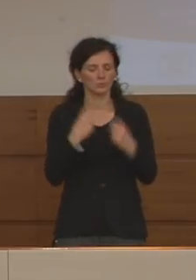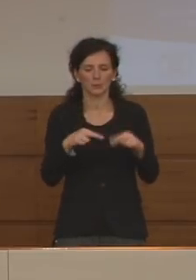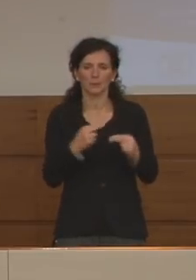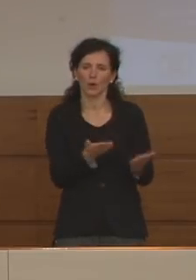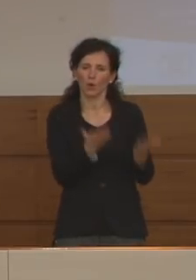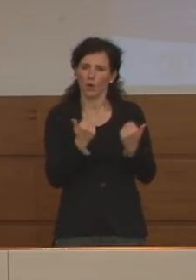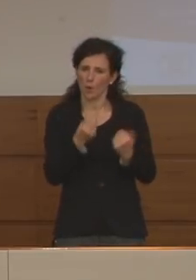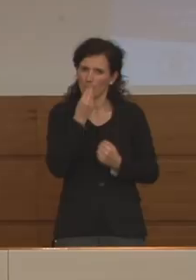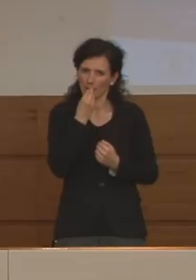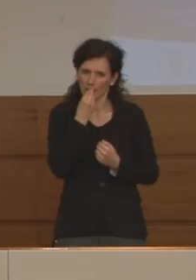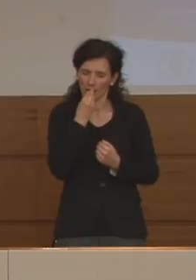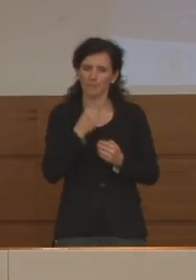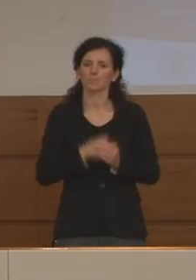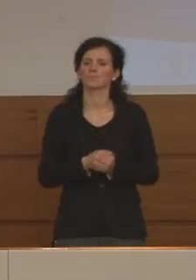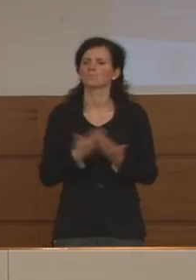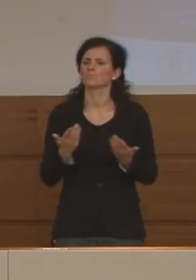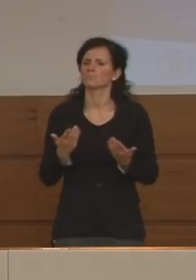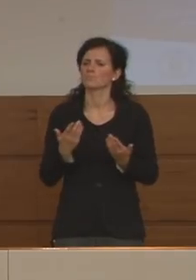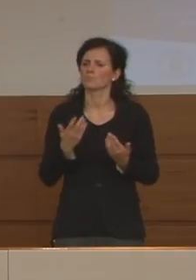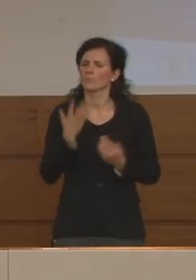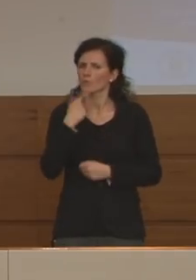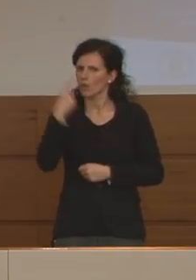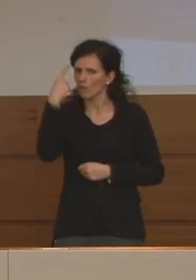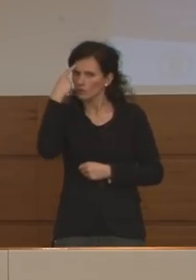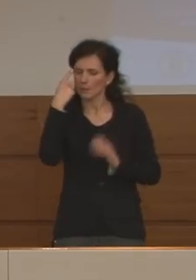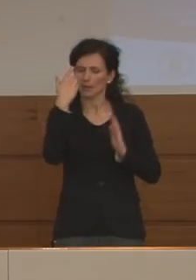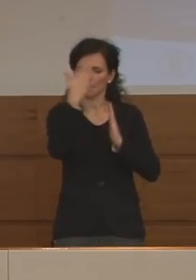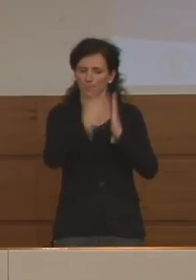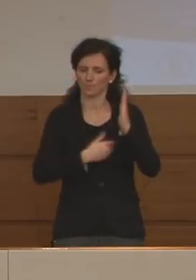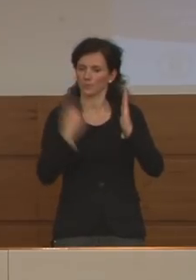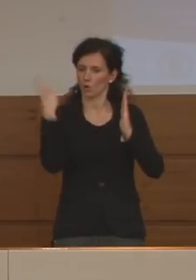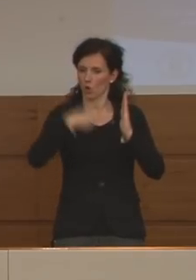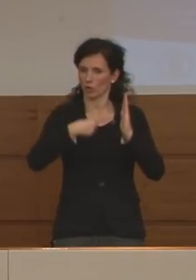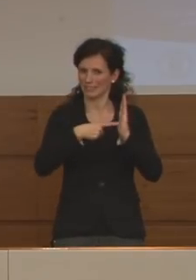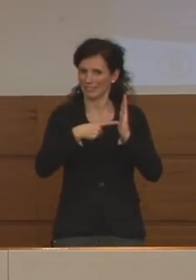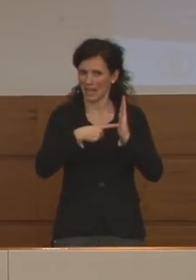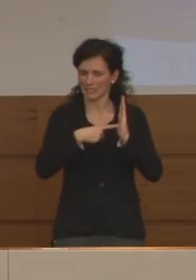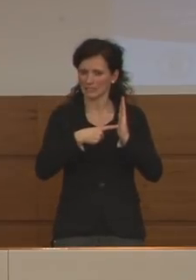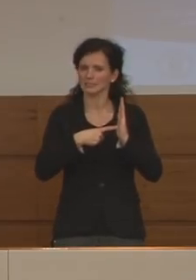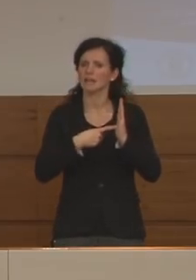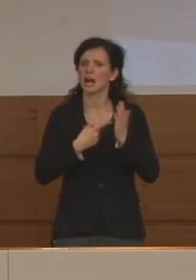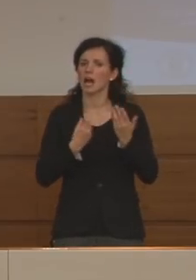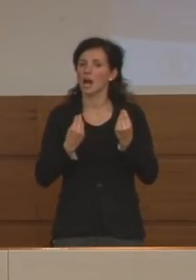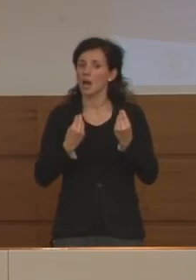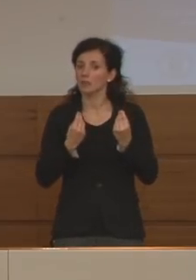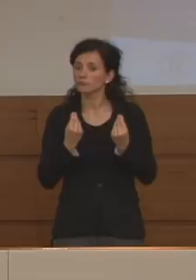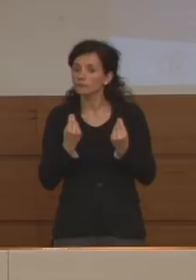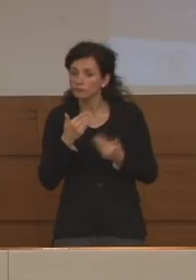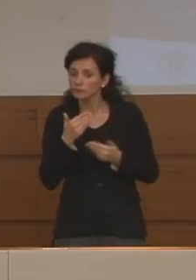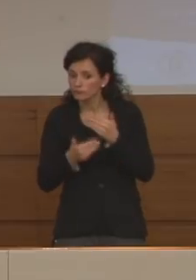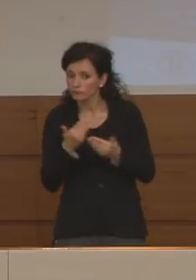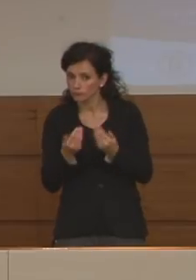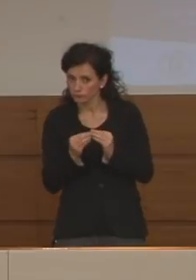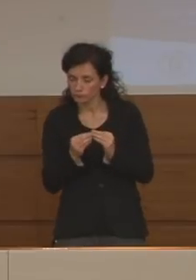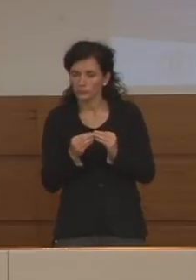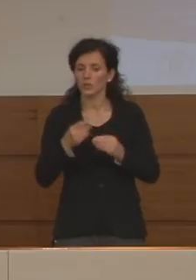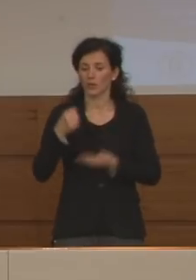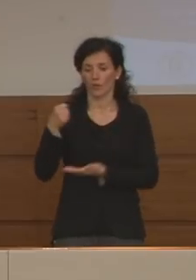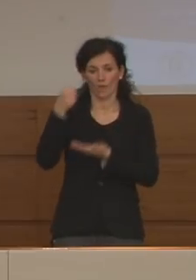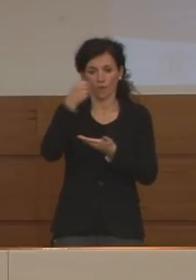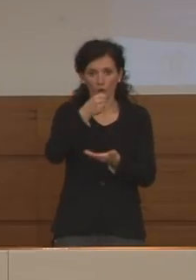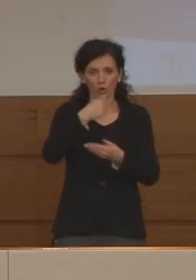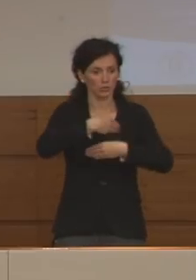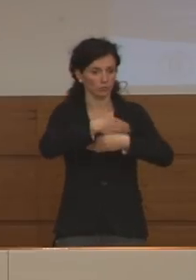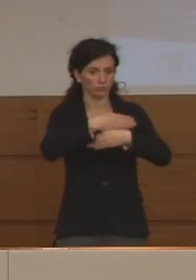a che punto era quest'ordinanza e soprattutto come verranno ripartiti i fondi ai comuni e se verranno dati dei